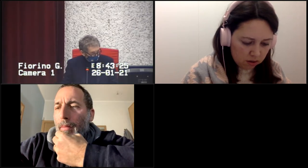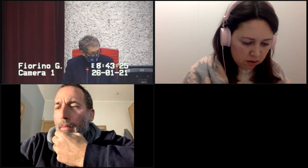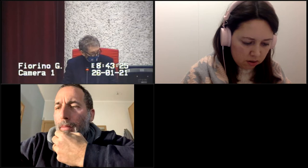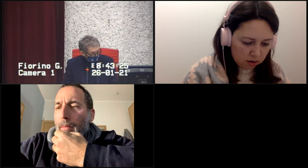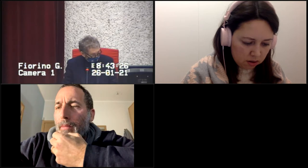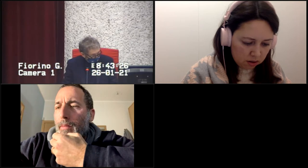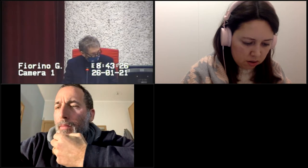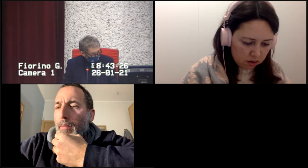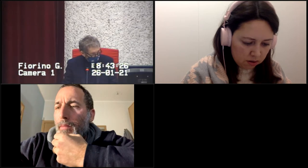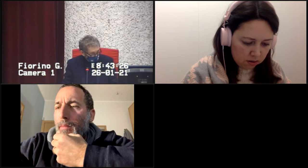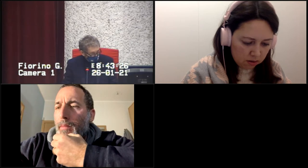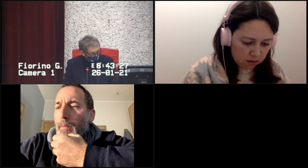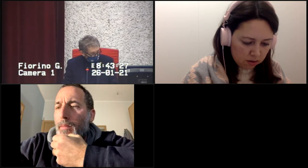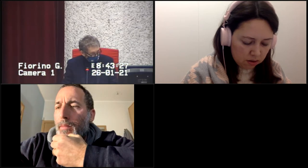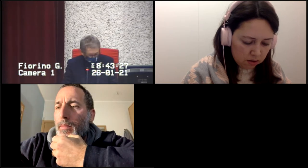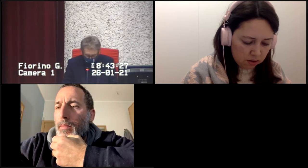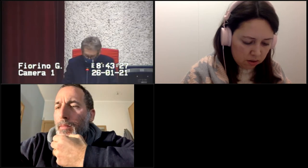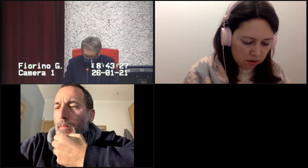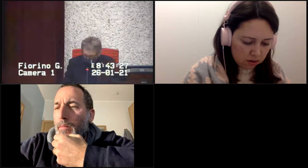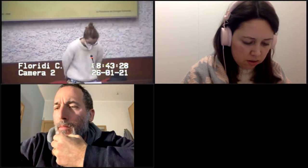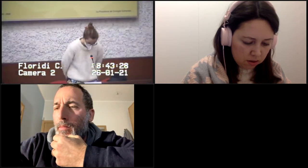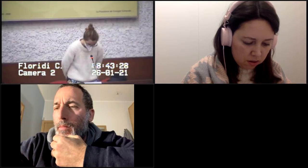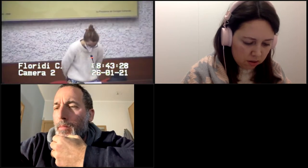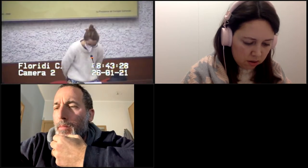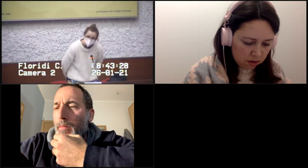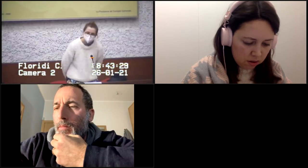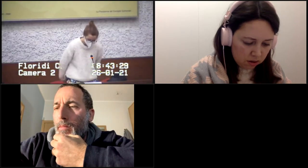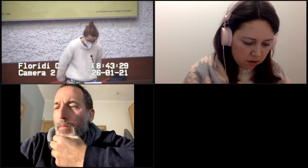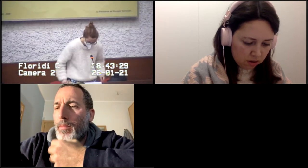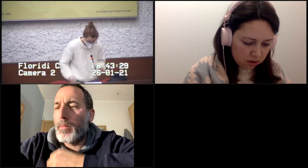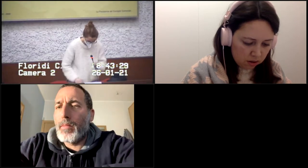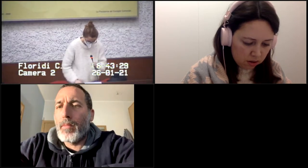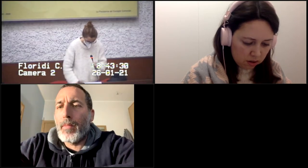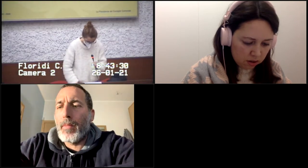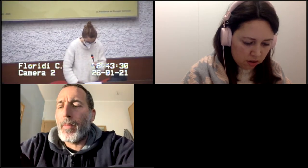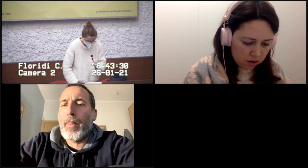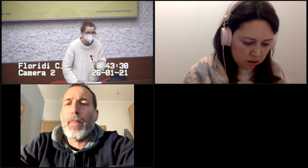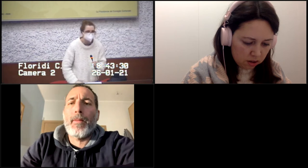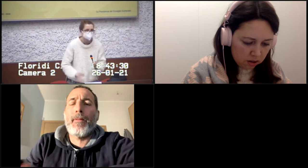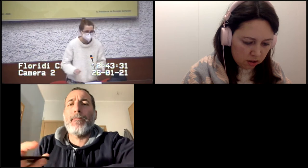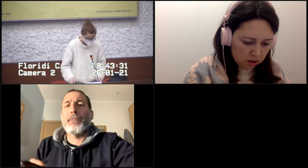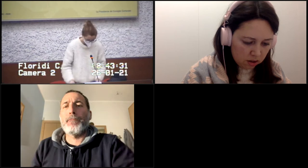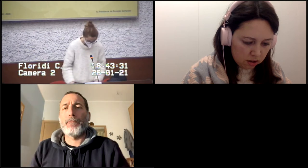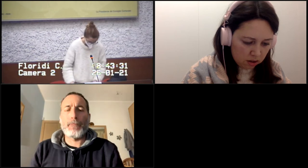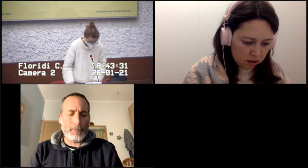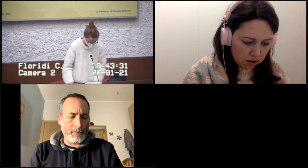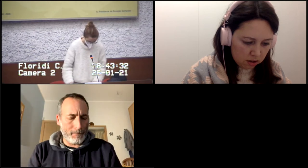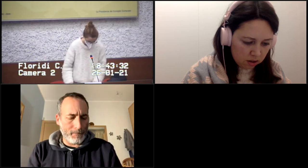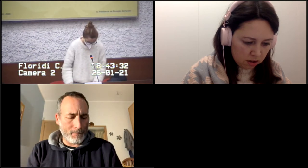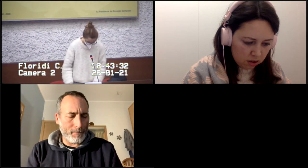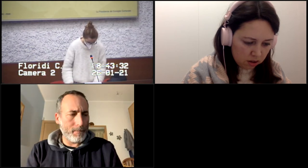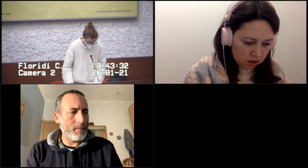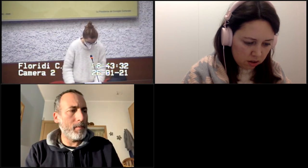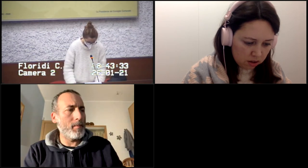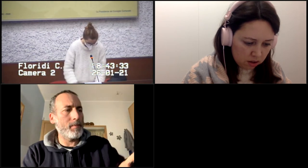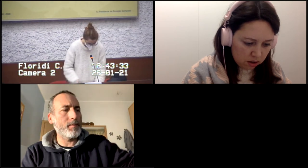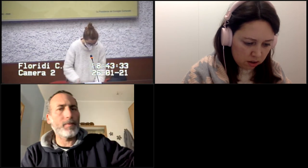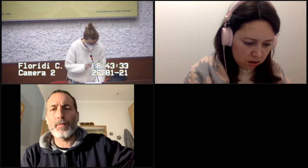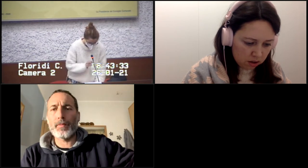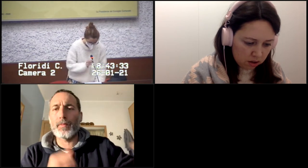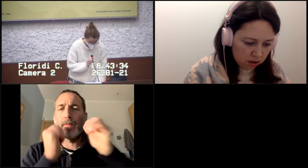volontariato territoriale. Quindi a lei la parola, prego. Grazie mille, Presidente. Buonasera a tutti.